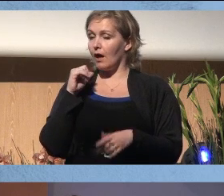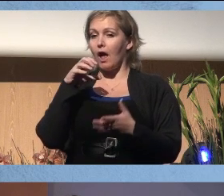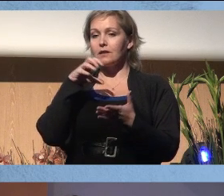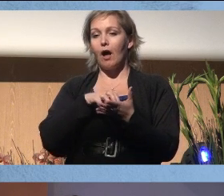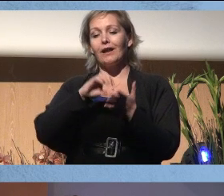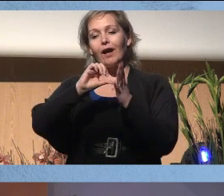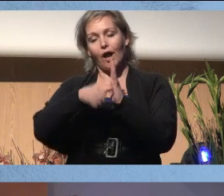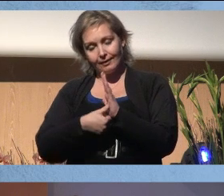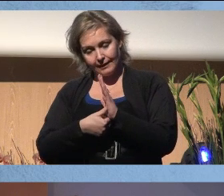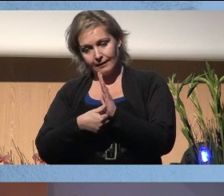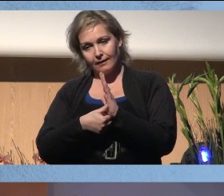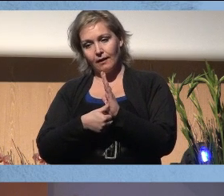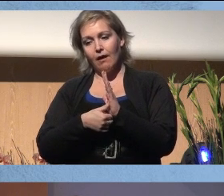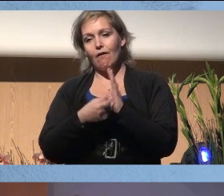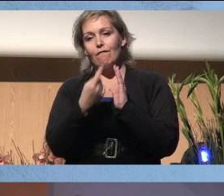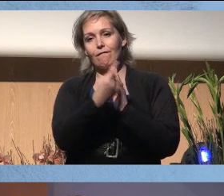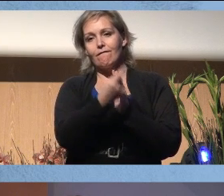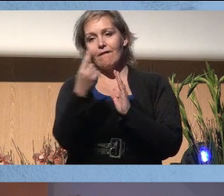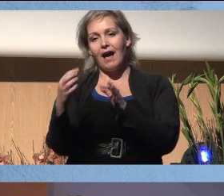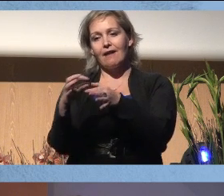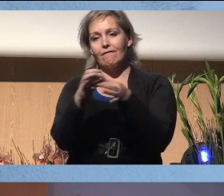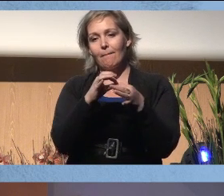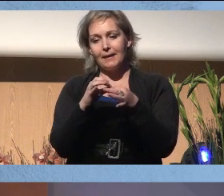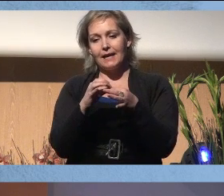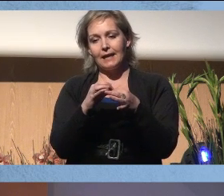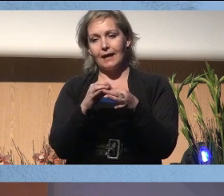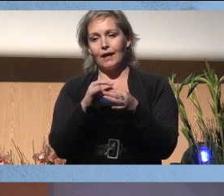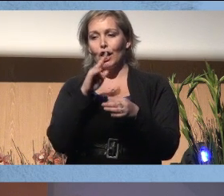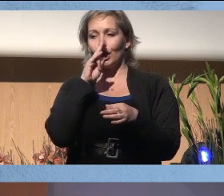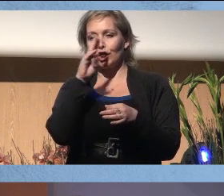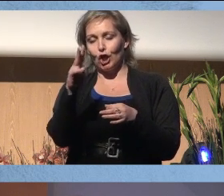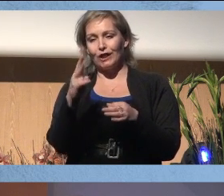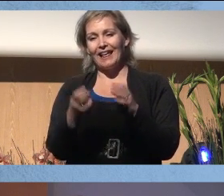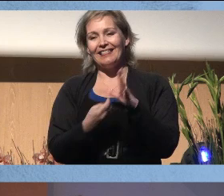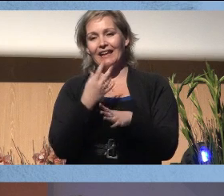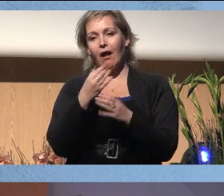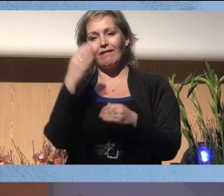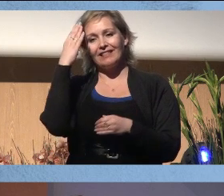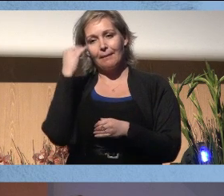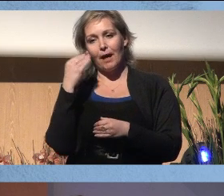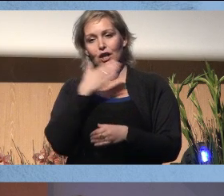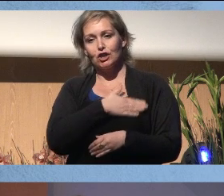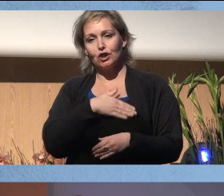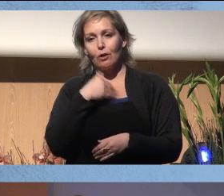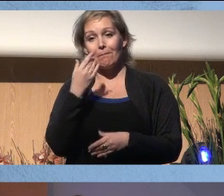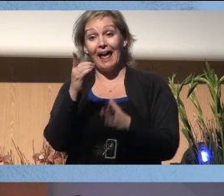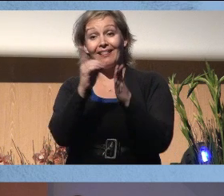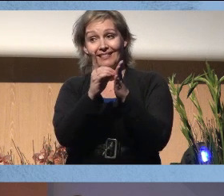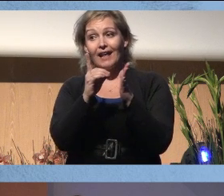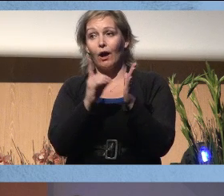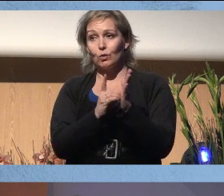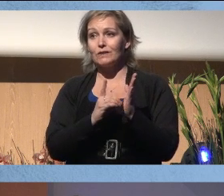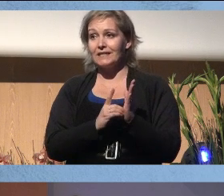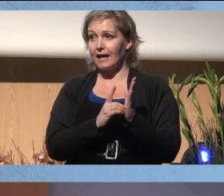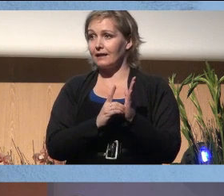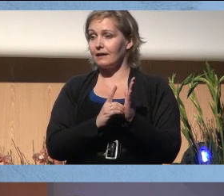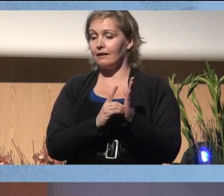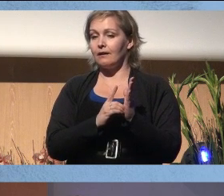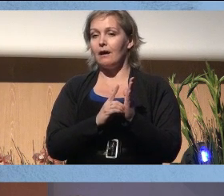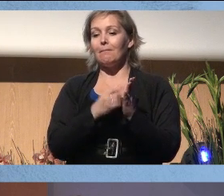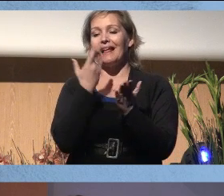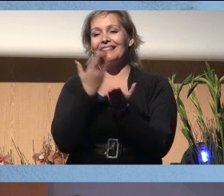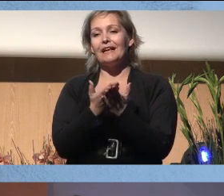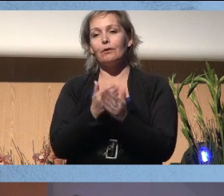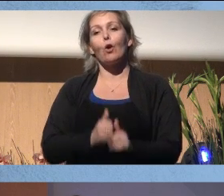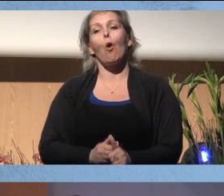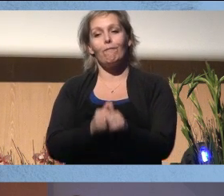statlig garanti for at hver familie der et nytt tilfelle av demenssykdom ble diagnostisert, ble tilbudt